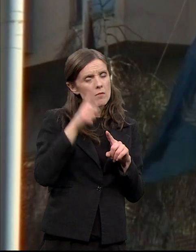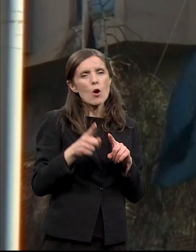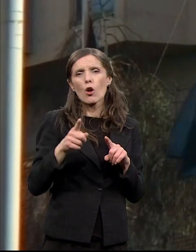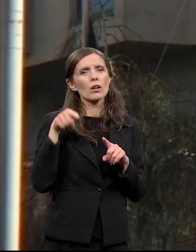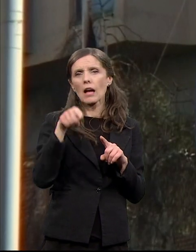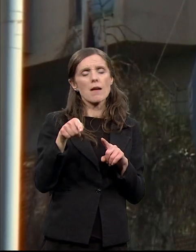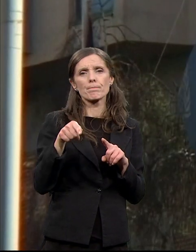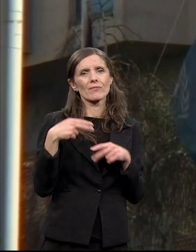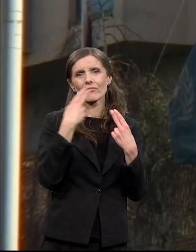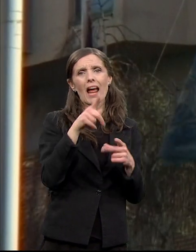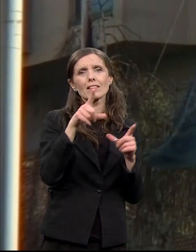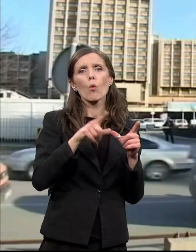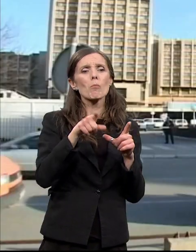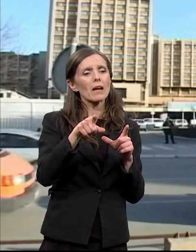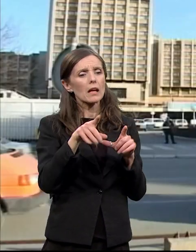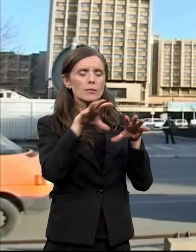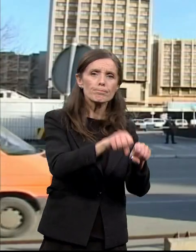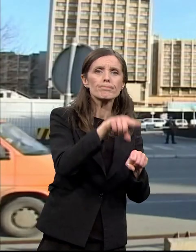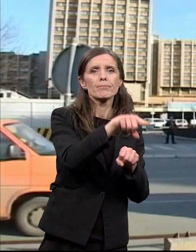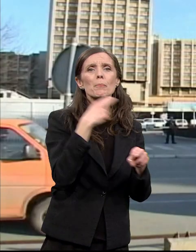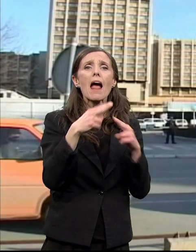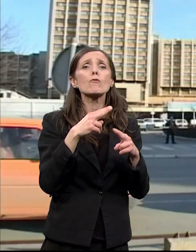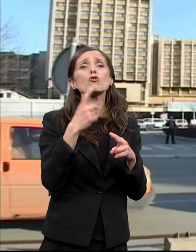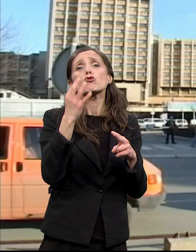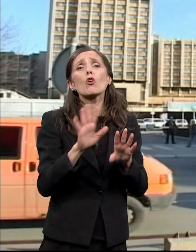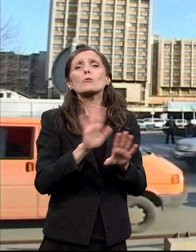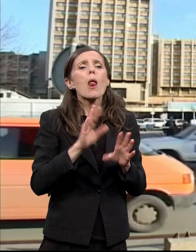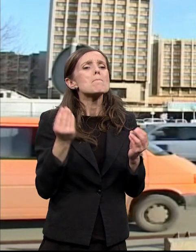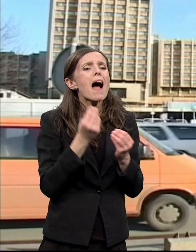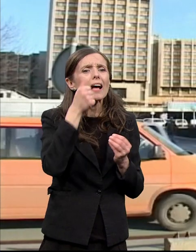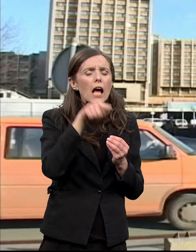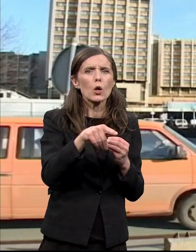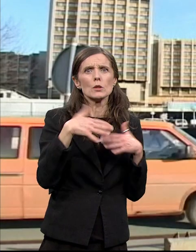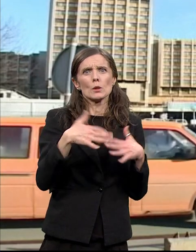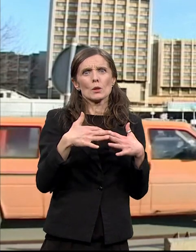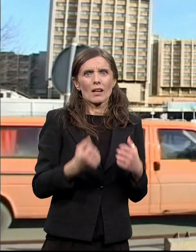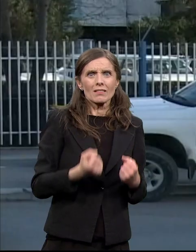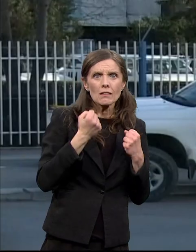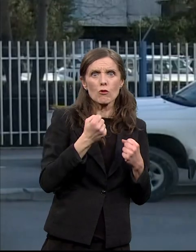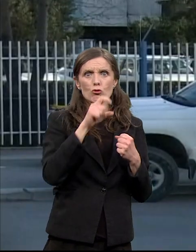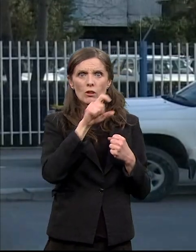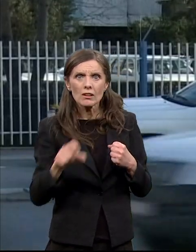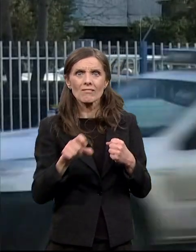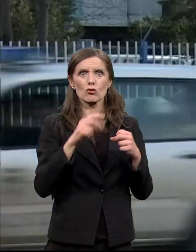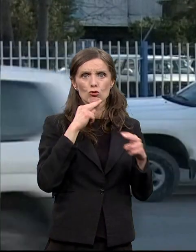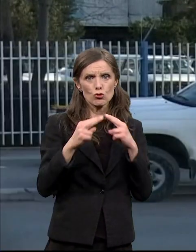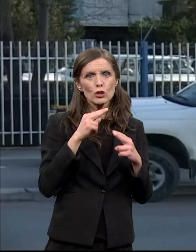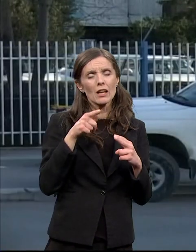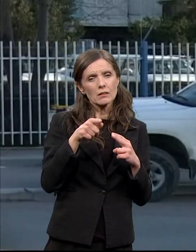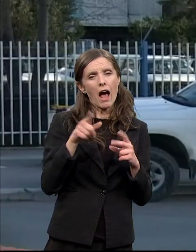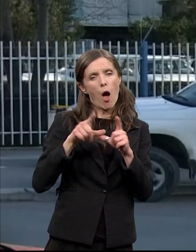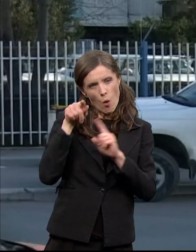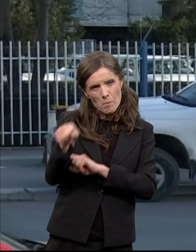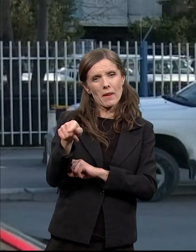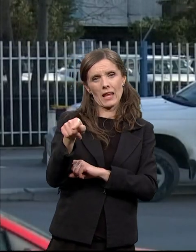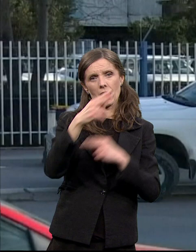pravosuđu, ako ne u celini, a onda barem u ovim najtežim krivičnim delima, vrate UNMIK-u. Jer činjenice da